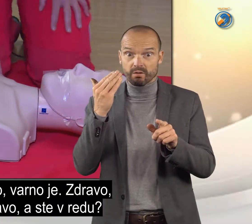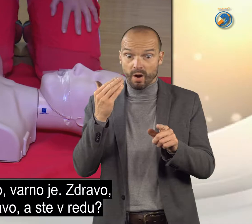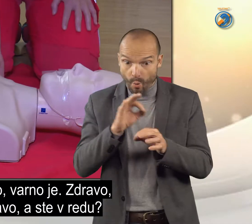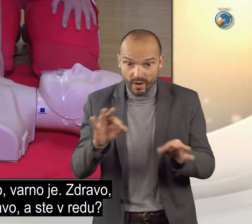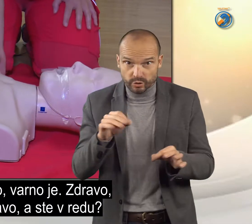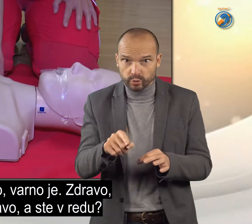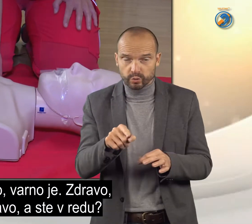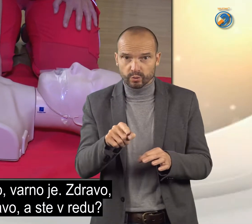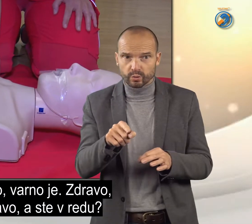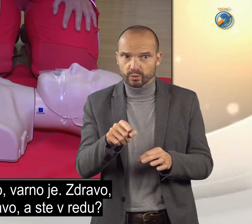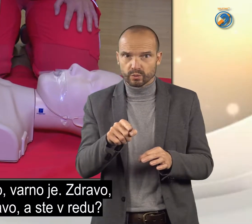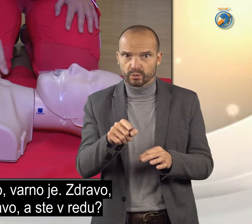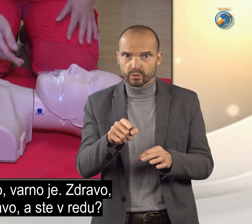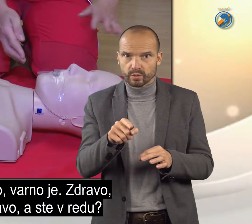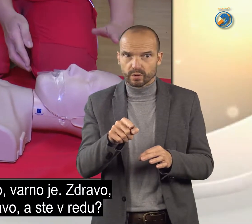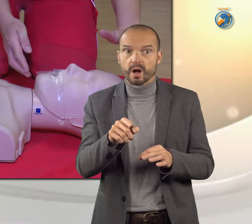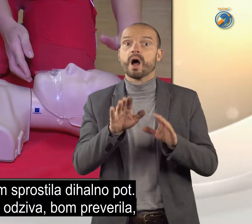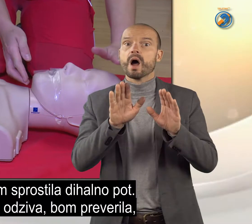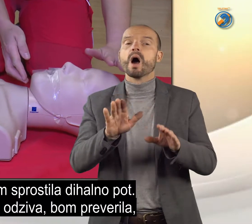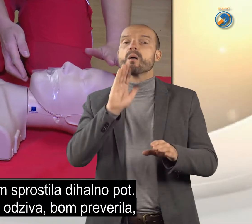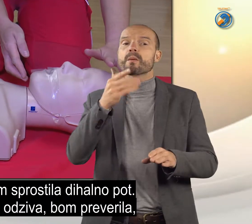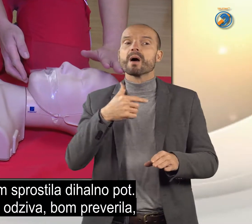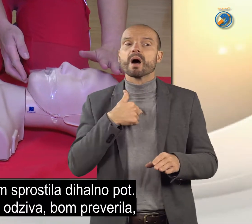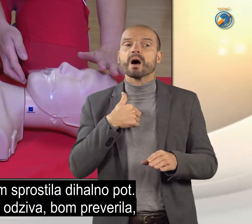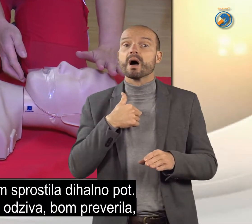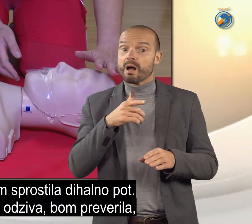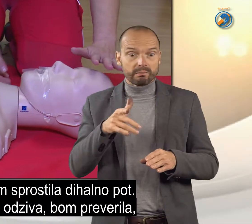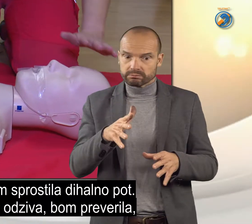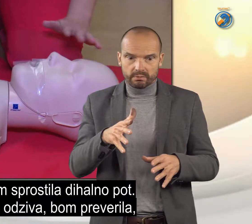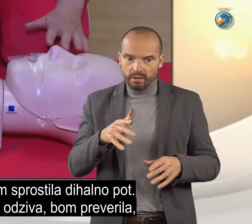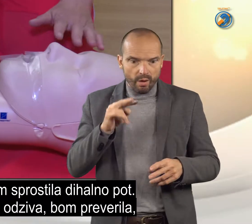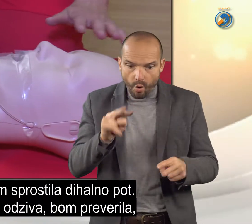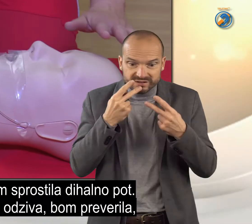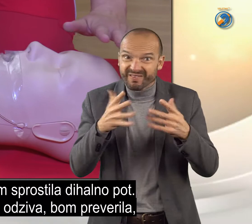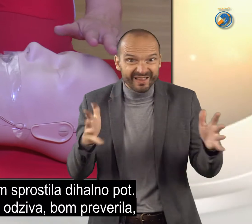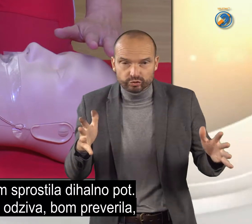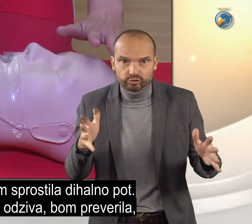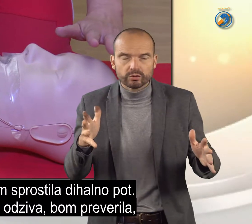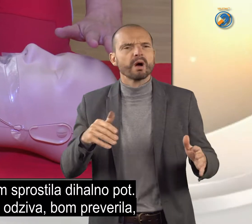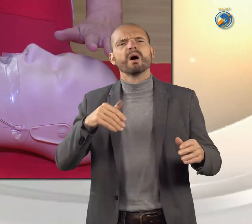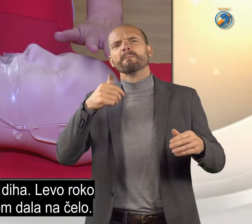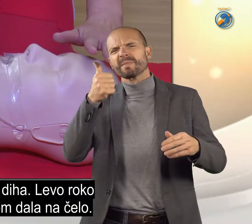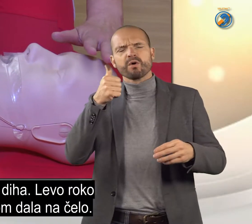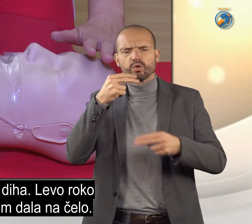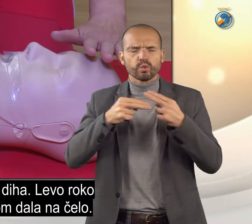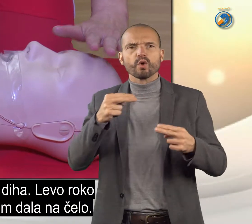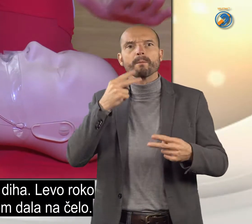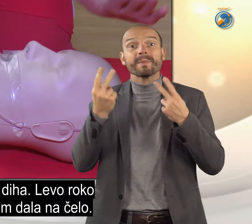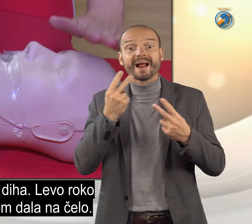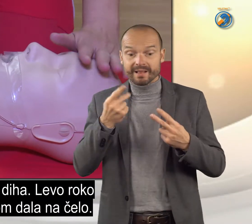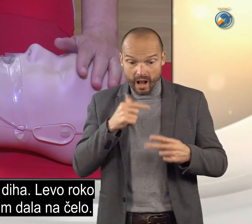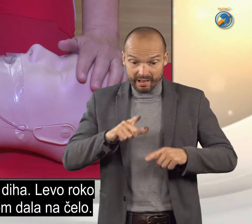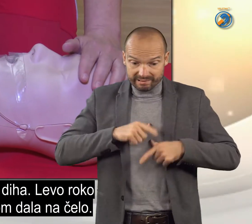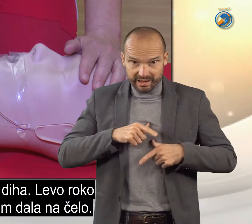Zdravo. A ste v redu? Zdaj bom sprostila dihalno pot, ker se ne odziva. Bom preverila, če